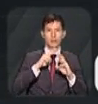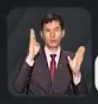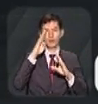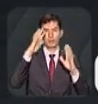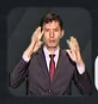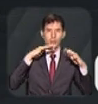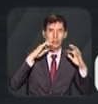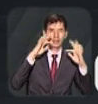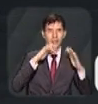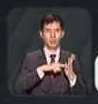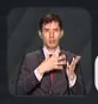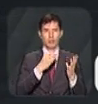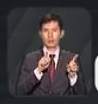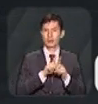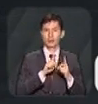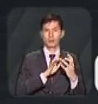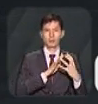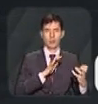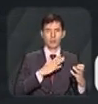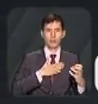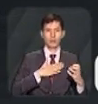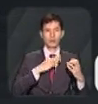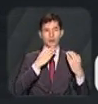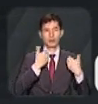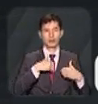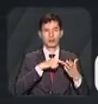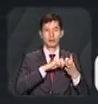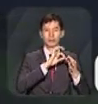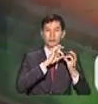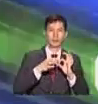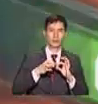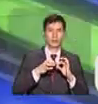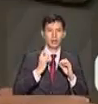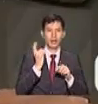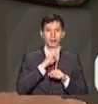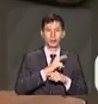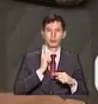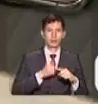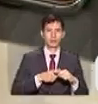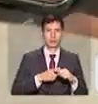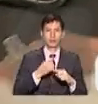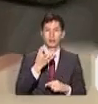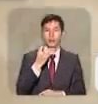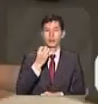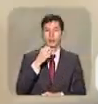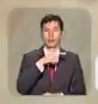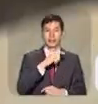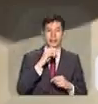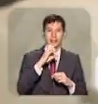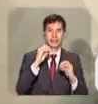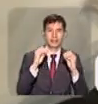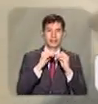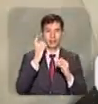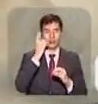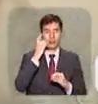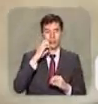условиях. Абсолютная безопасность ваших данных, точно, быстро, и обмануть его не получится. Кроме этого, Galaxy